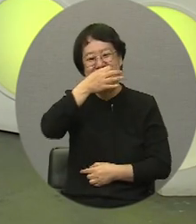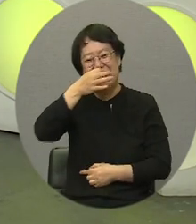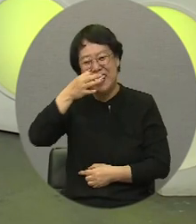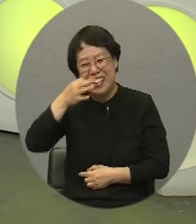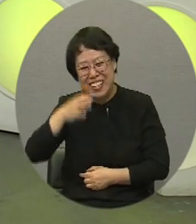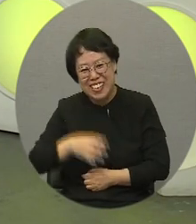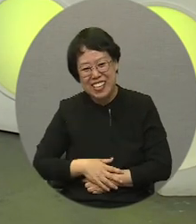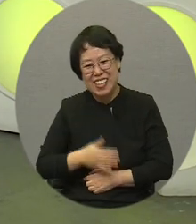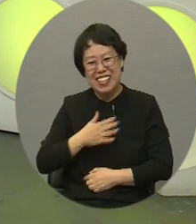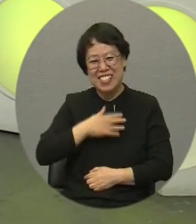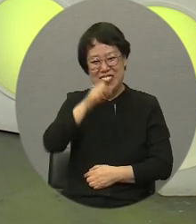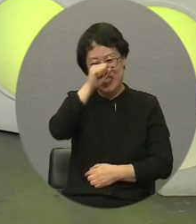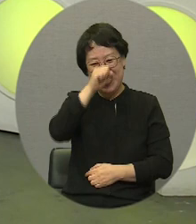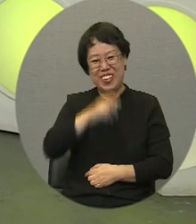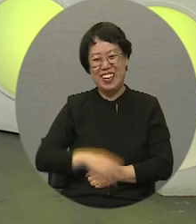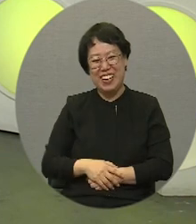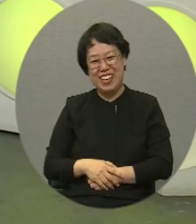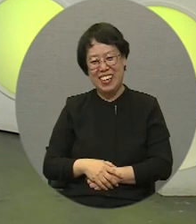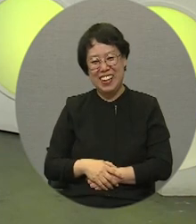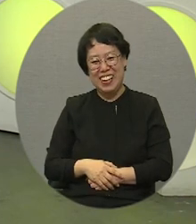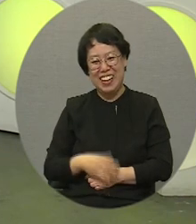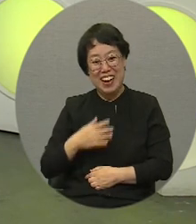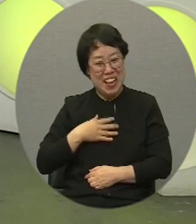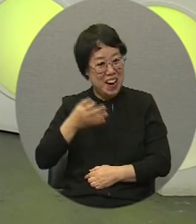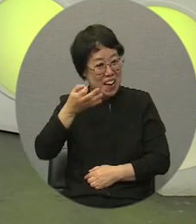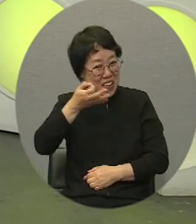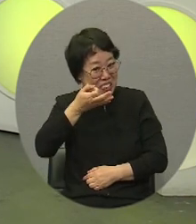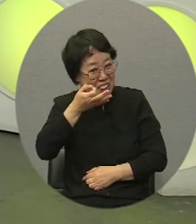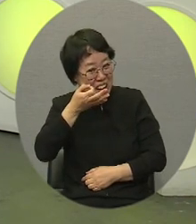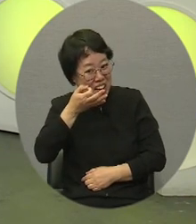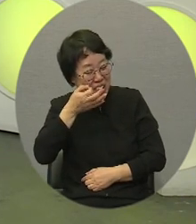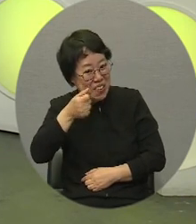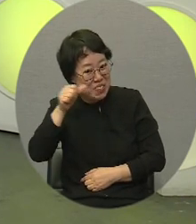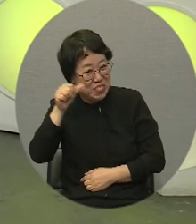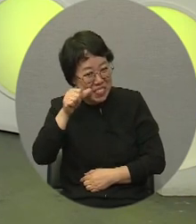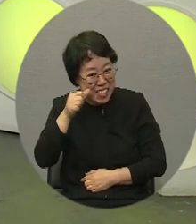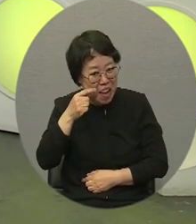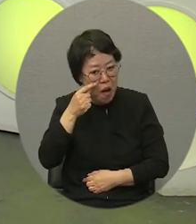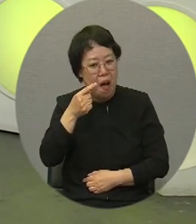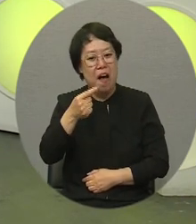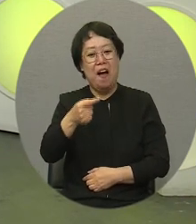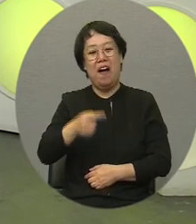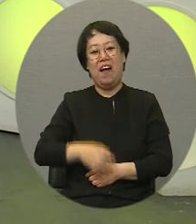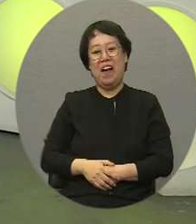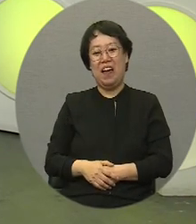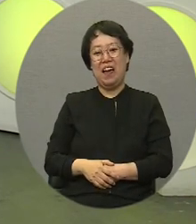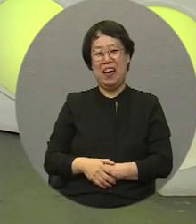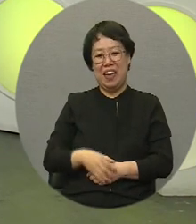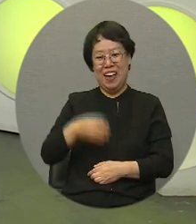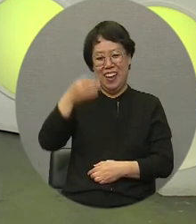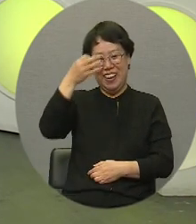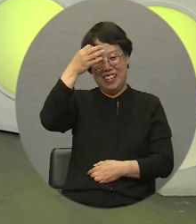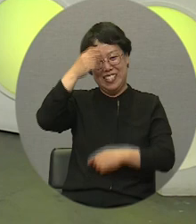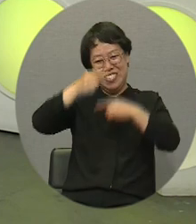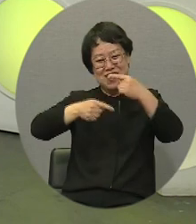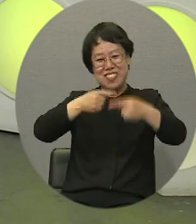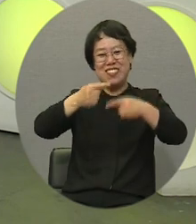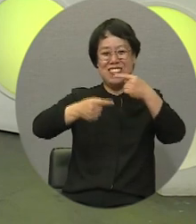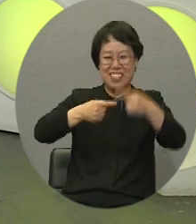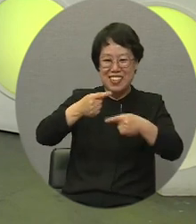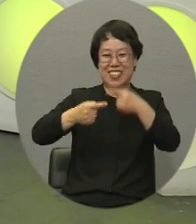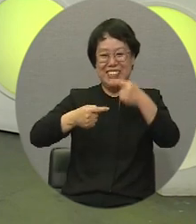없어. 제가 노래하면서 네. 슬금슬금 보니까 네. 예술이에요. 그게 예술이 아니라 네. 아주 그냥